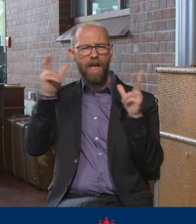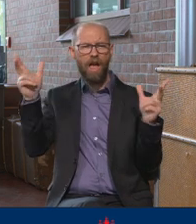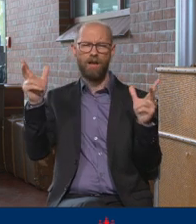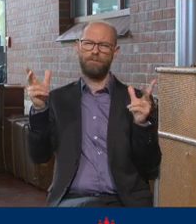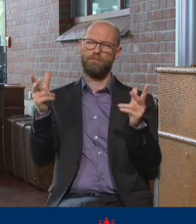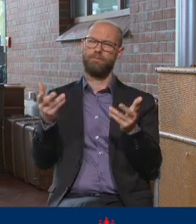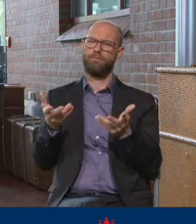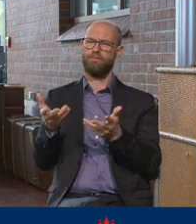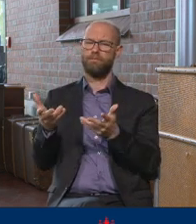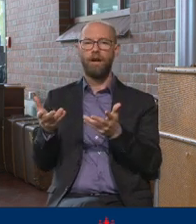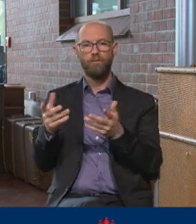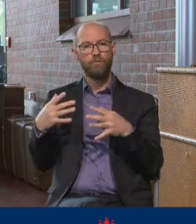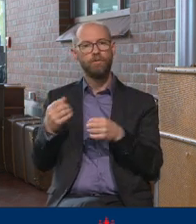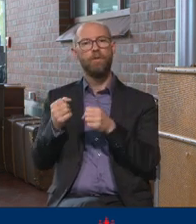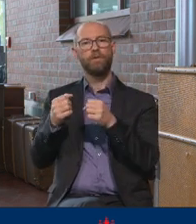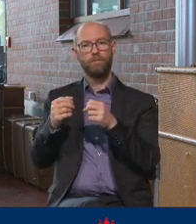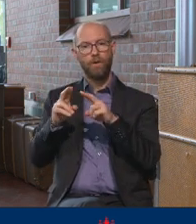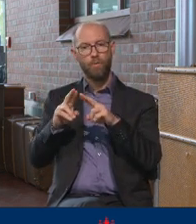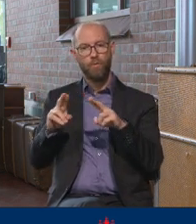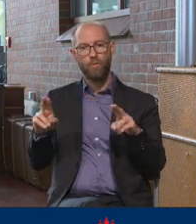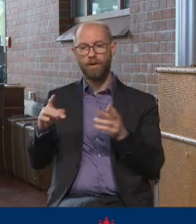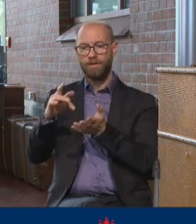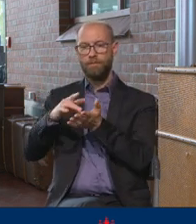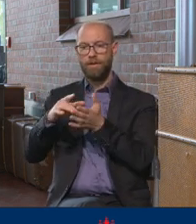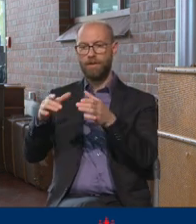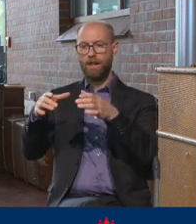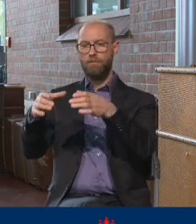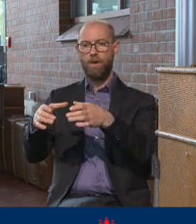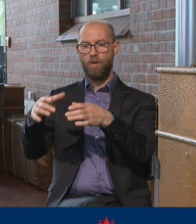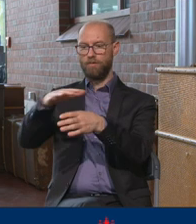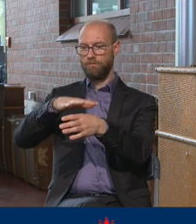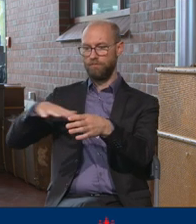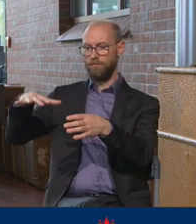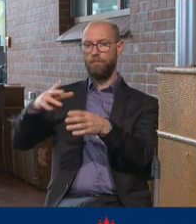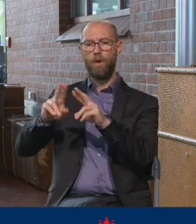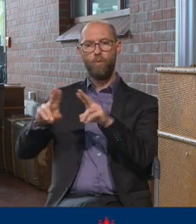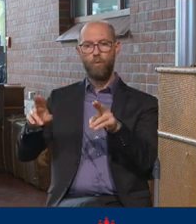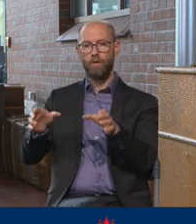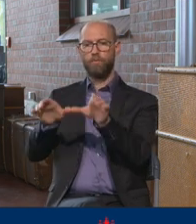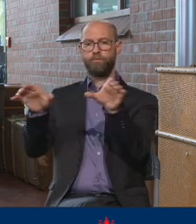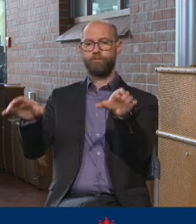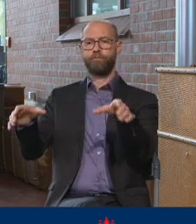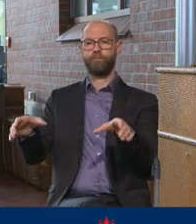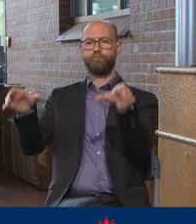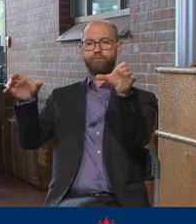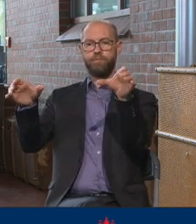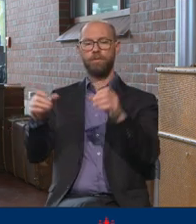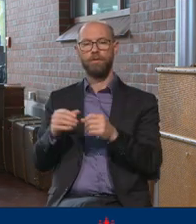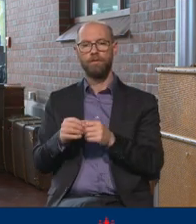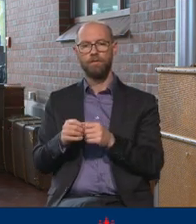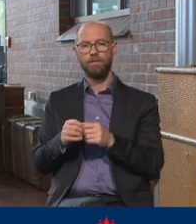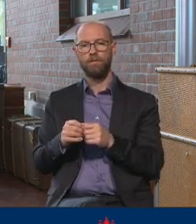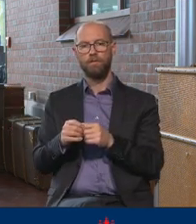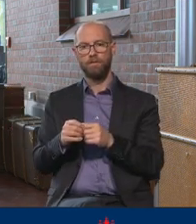weil wir es eben schaffen ruhige lagen in der mitte des blockes zu schaffen gleichzeitig nehmen wir wir haben es immer die dna der veddel